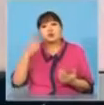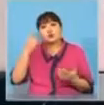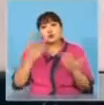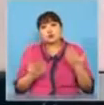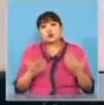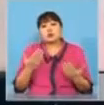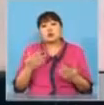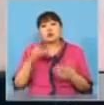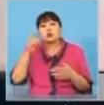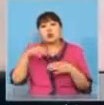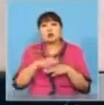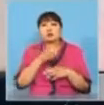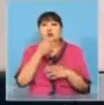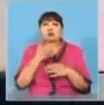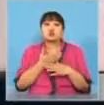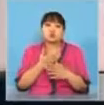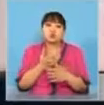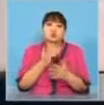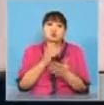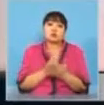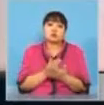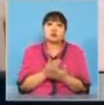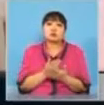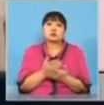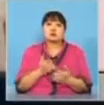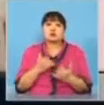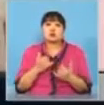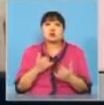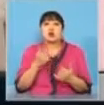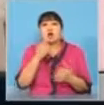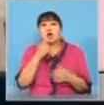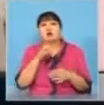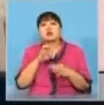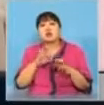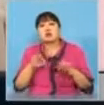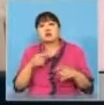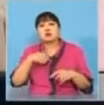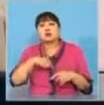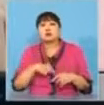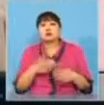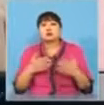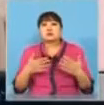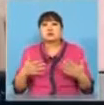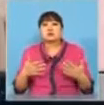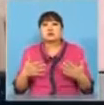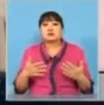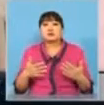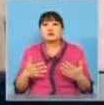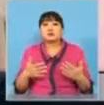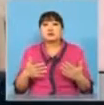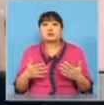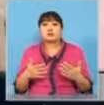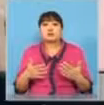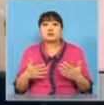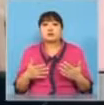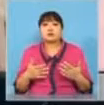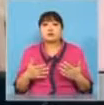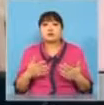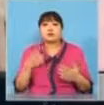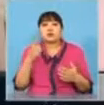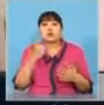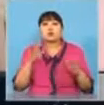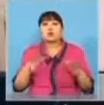енді халыққа бір жақсы көмек нетіп жатырмыз енді. Қан тамырлар өлі деген сондай